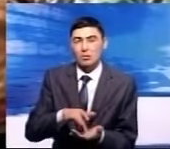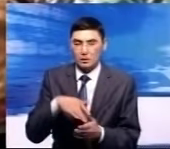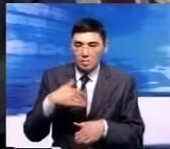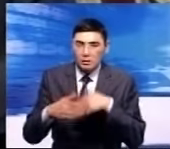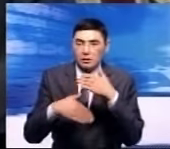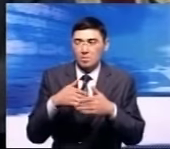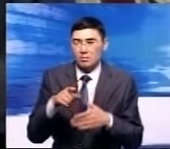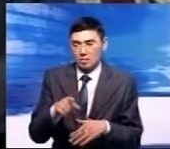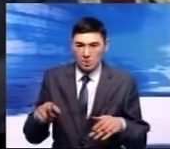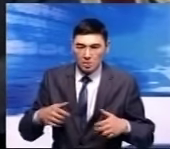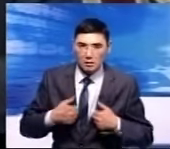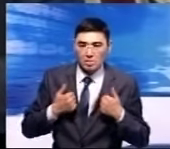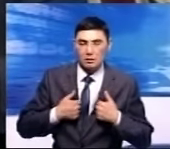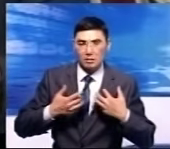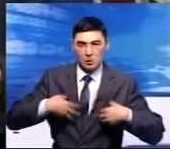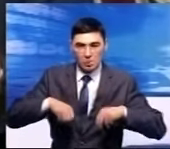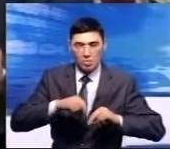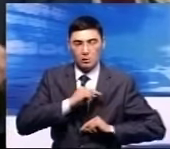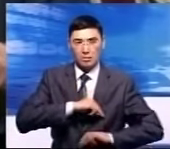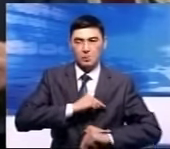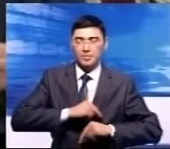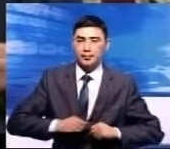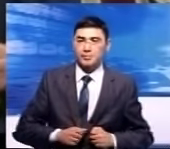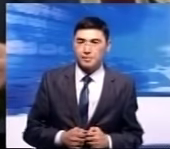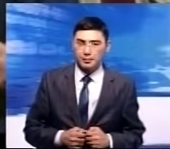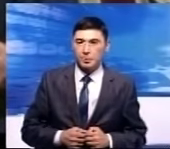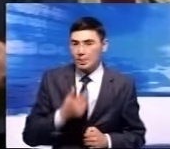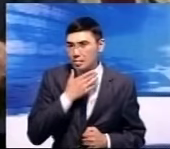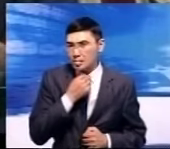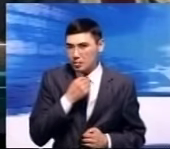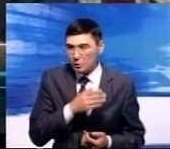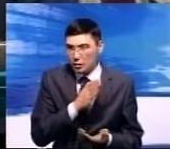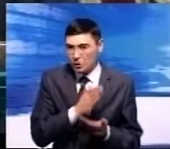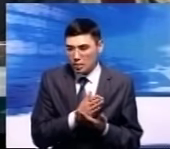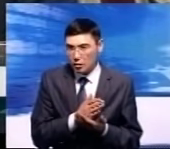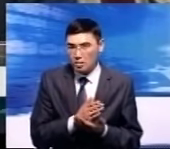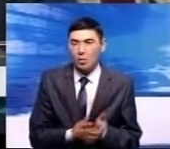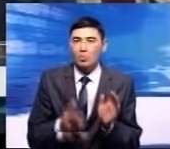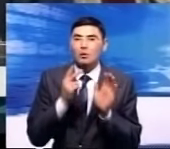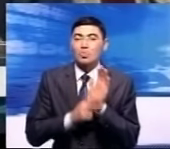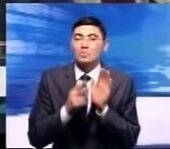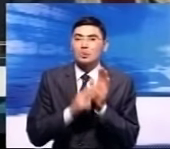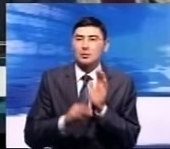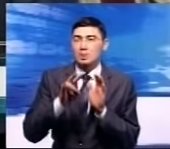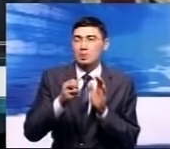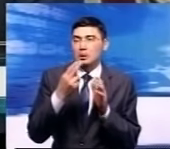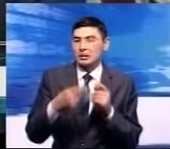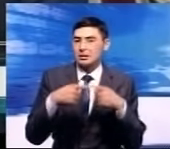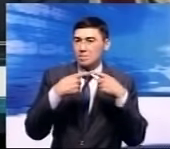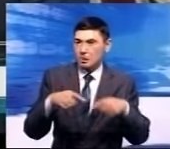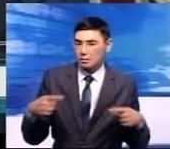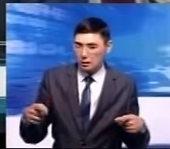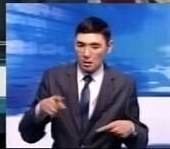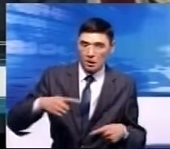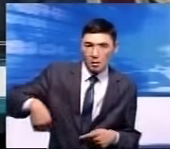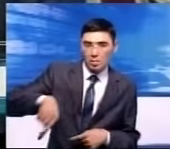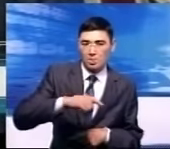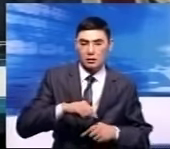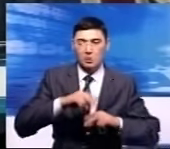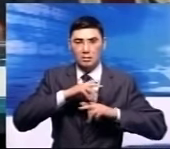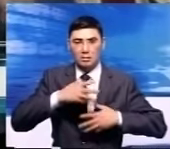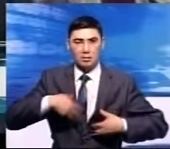региона. Здесь у нас в мире дружно проживает более чем 8 национальностей, которые, безусловно, вносят свой